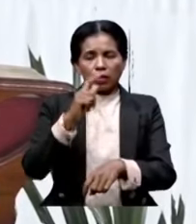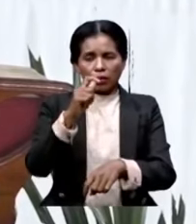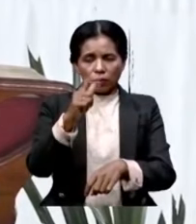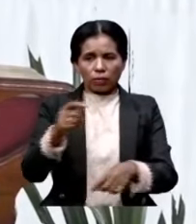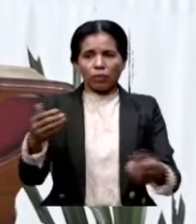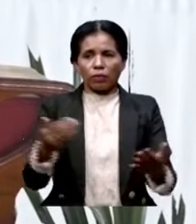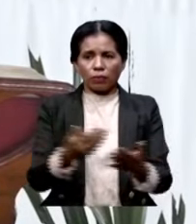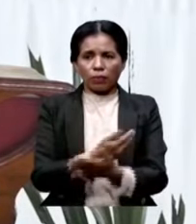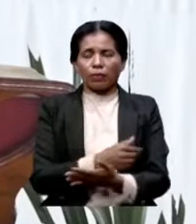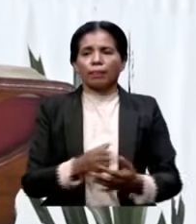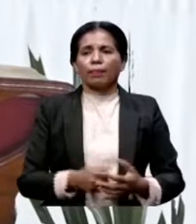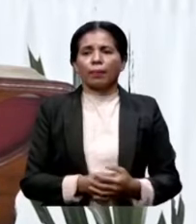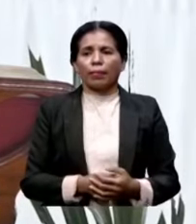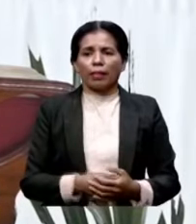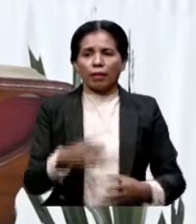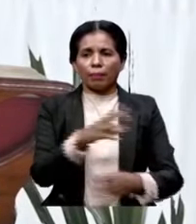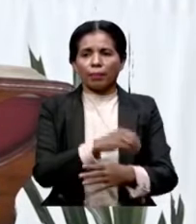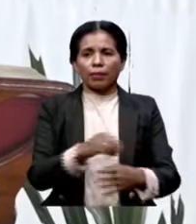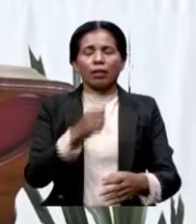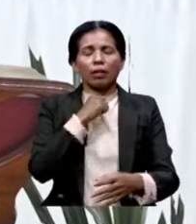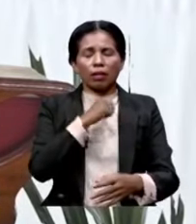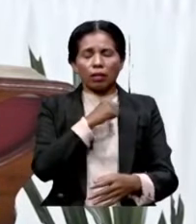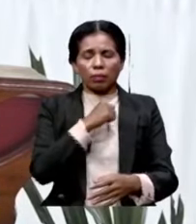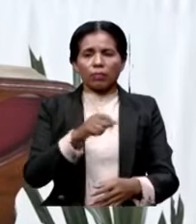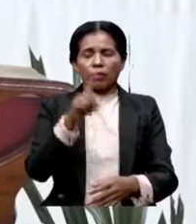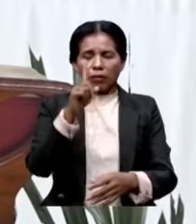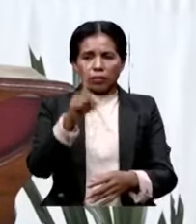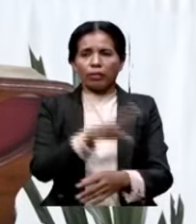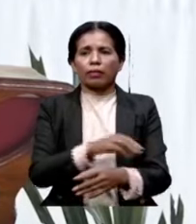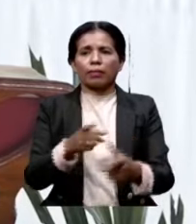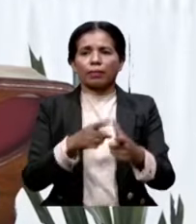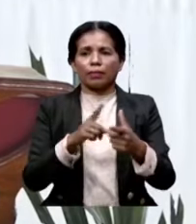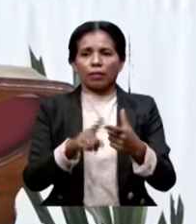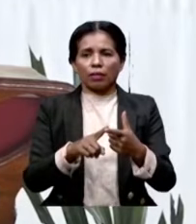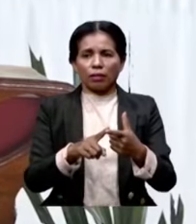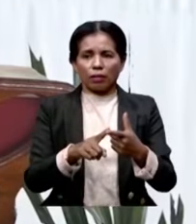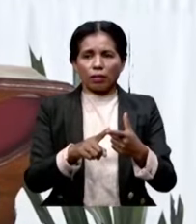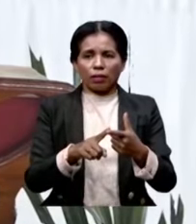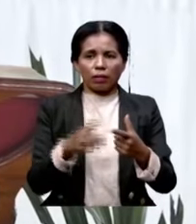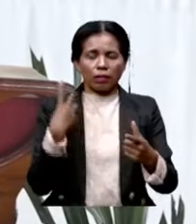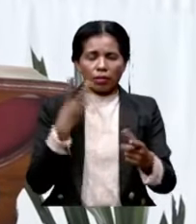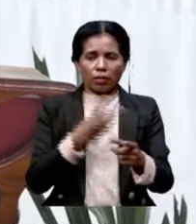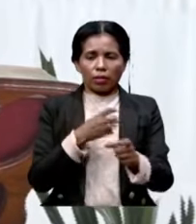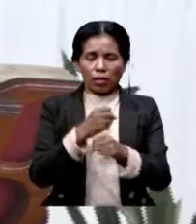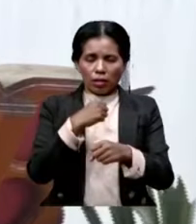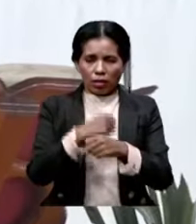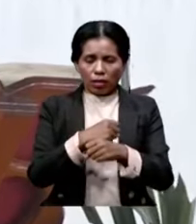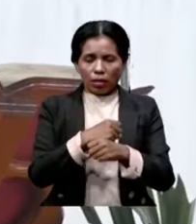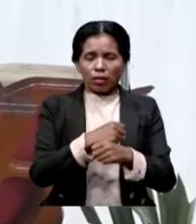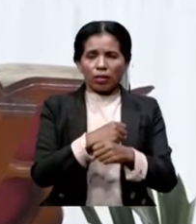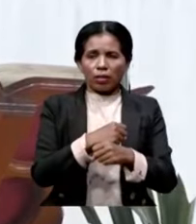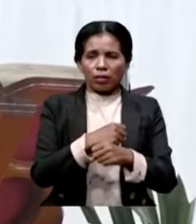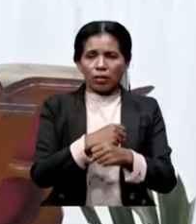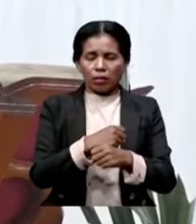kliu te ma kaihe i hele ma kama misero. Ro kama ro paro ku fong misero lei.